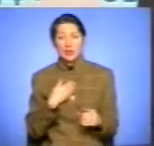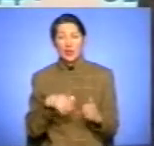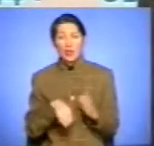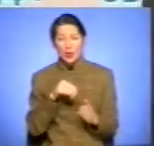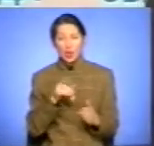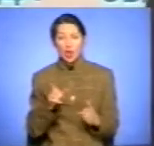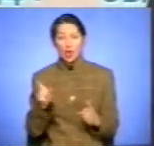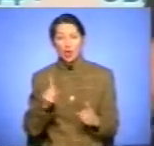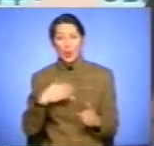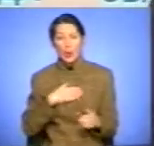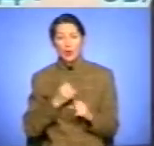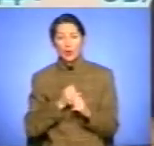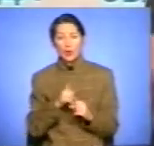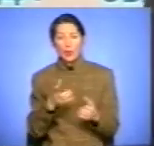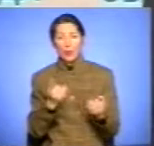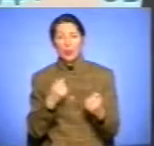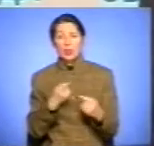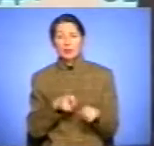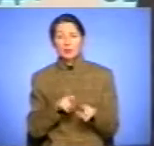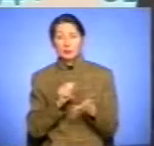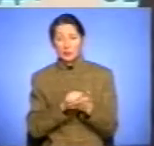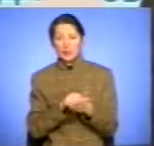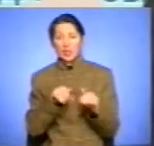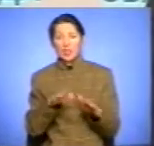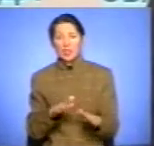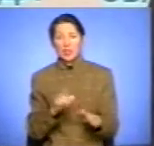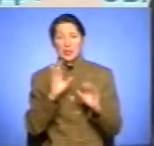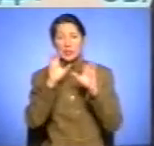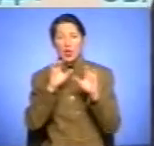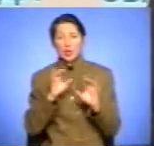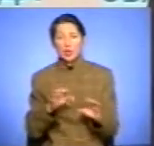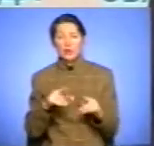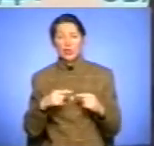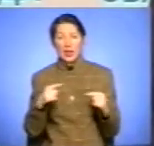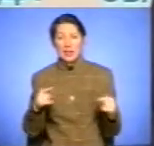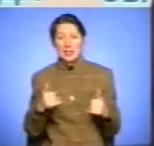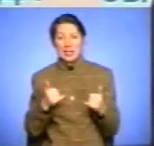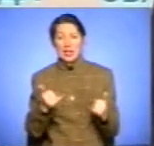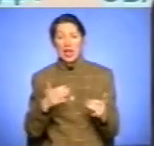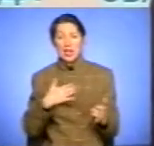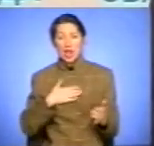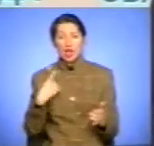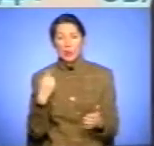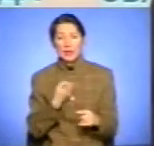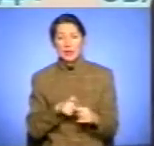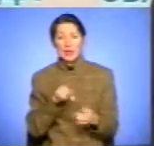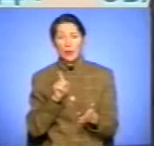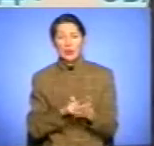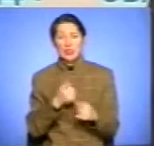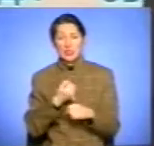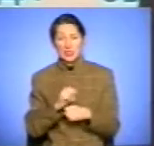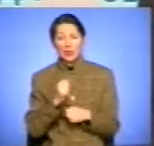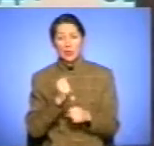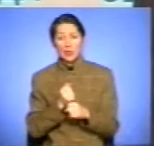ми приймали ті акти які рішення які скажемо законодавчі речі для нашої області які повинні заставити працювати